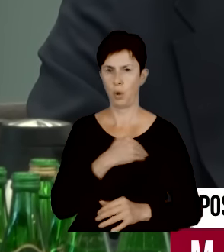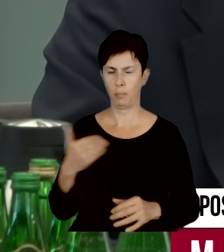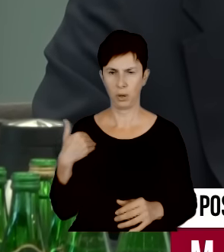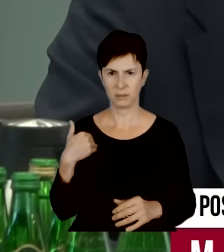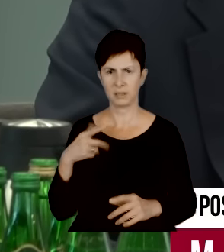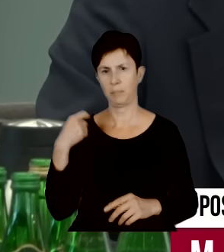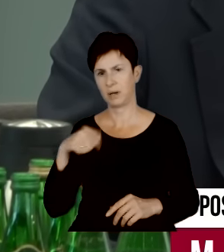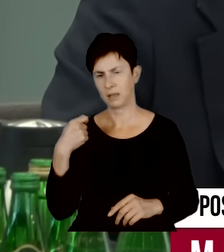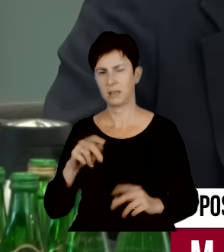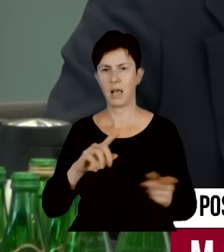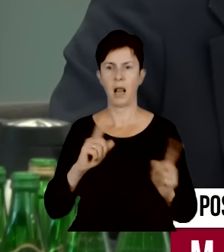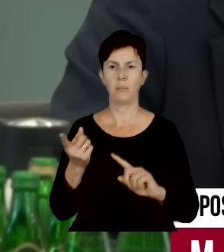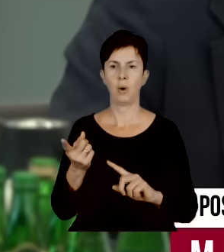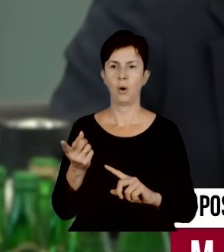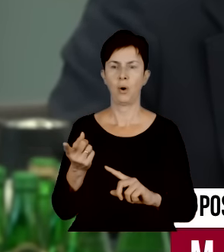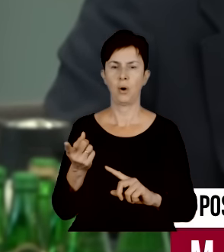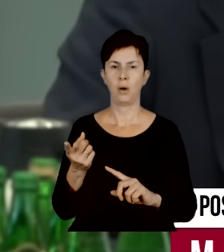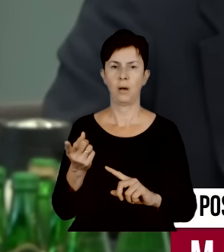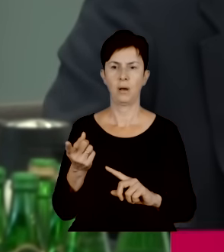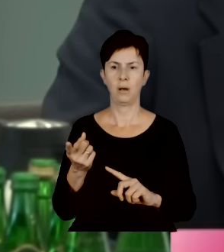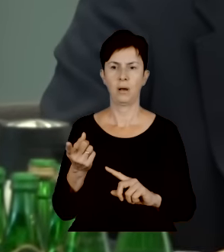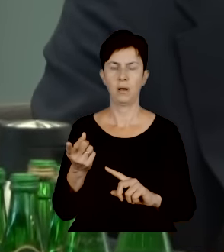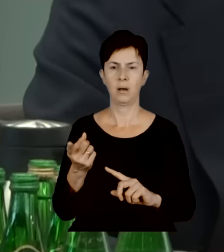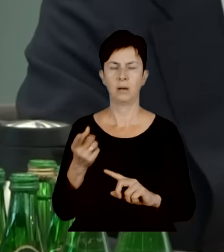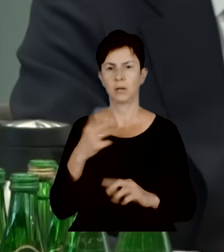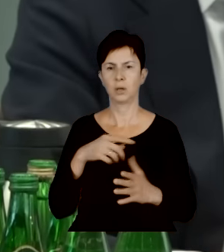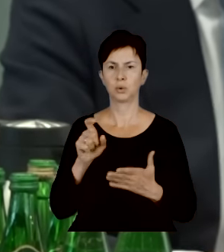prezydenckich czy jednak drukuje